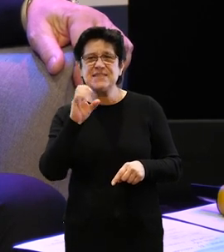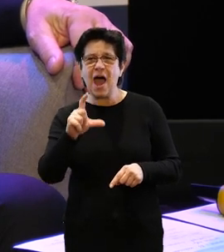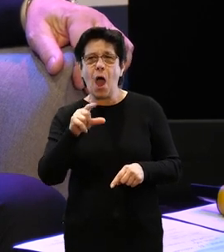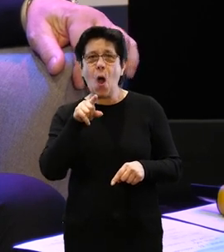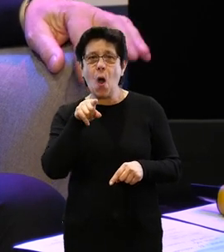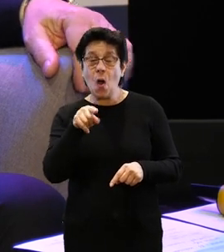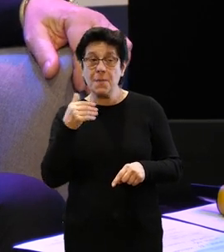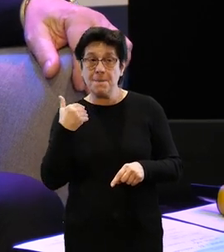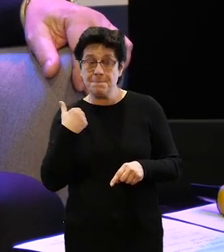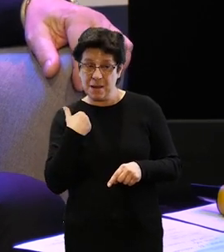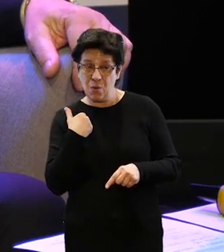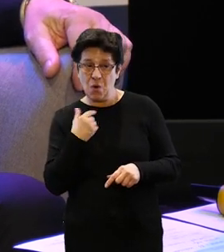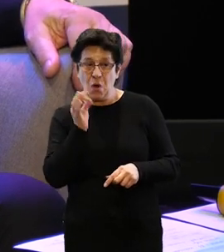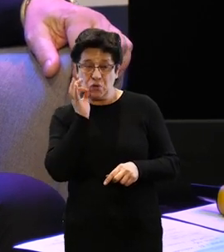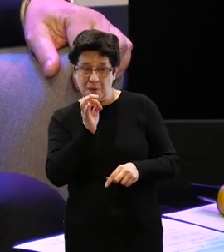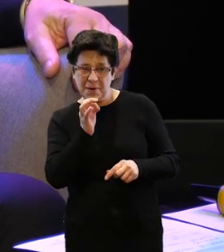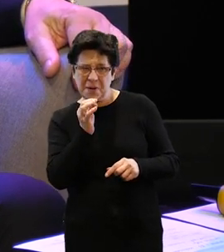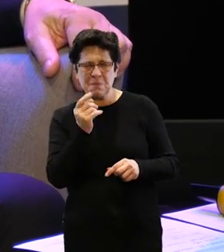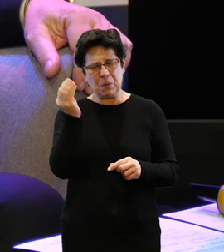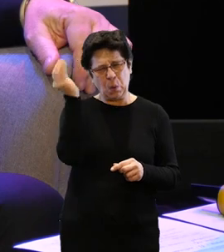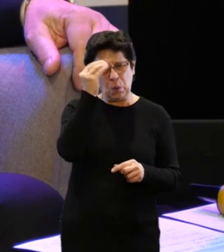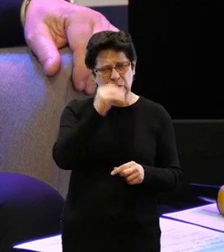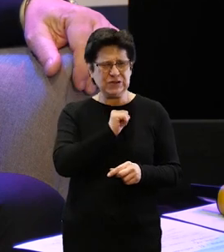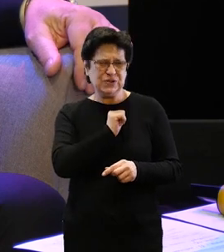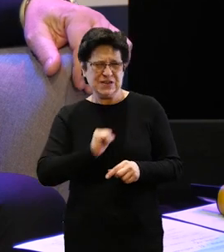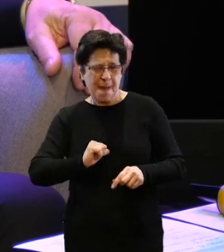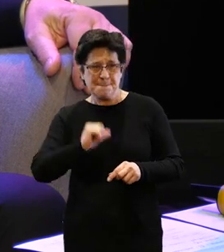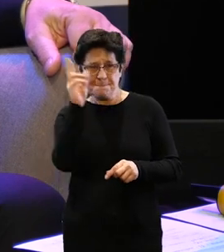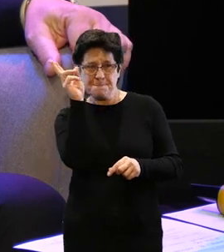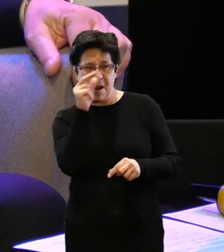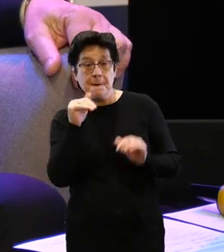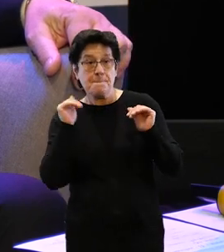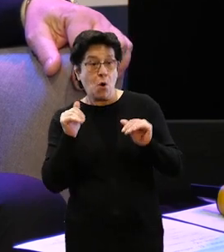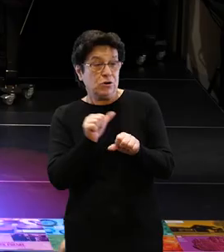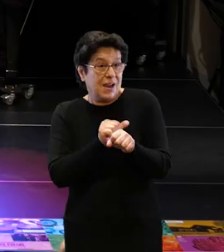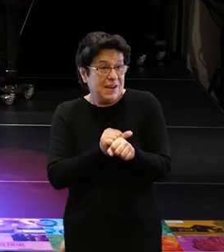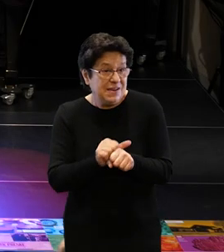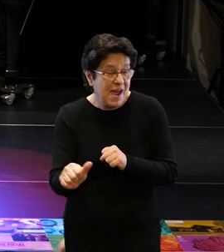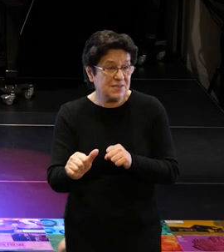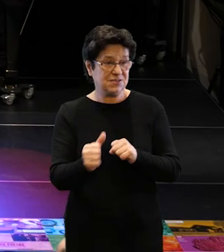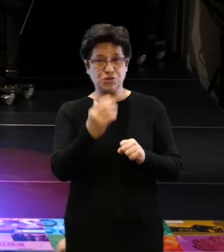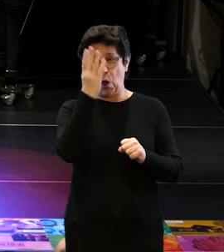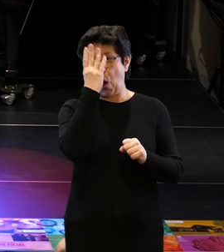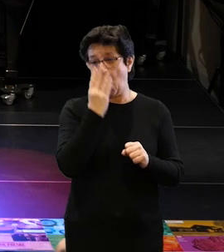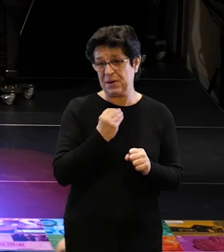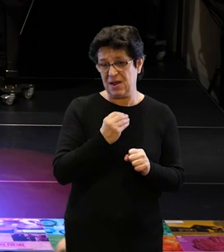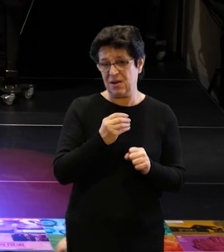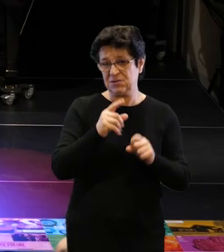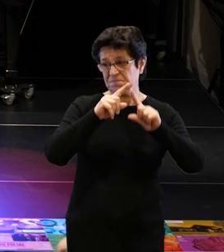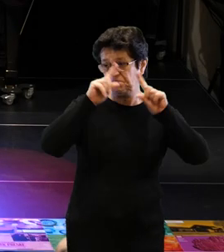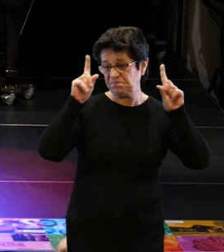doucz onym amatorem malarzem i tak sobie myślę może jakiś obraz z tym charakterystycznym